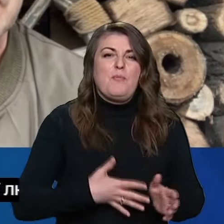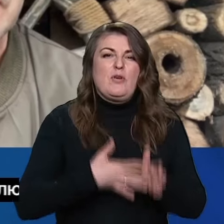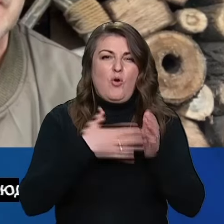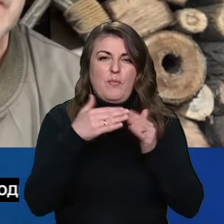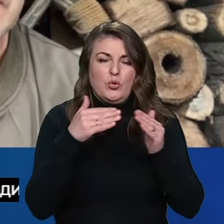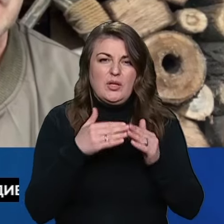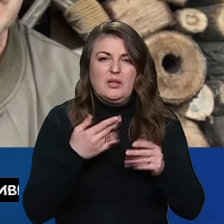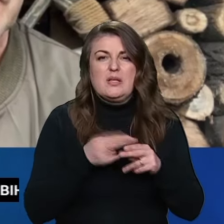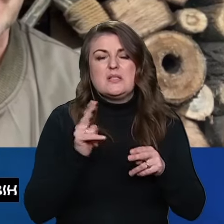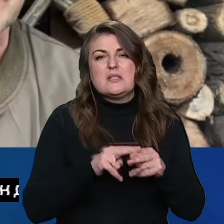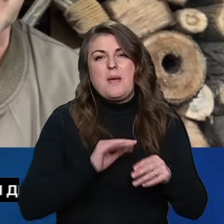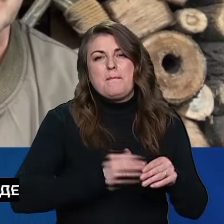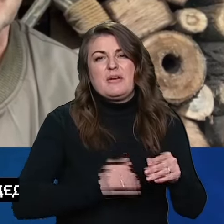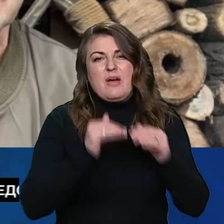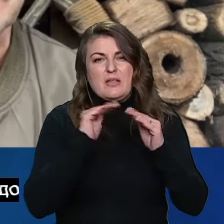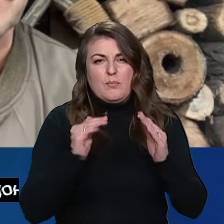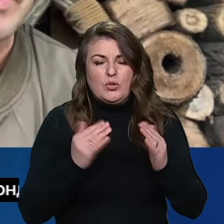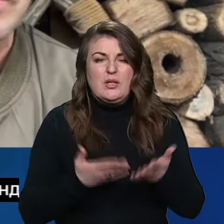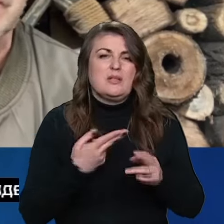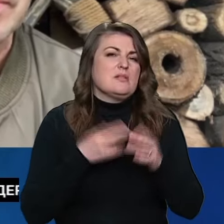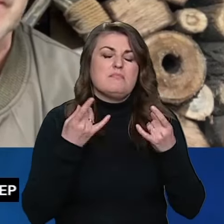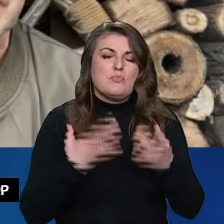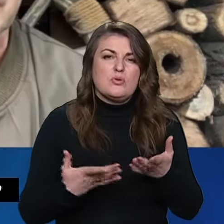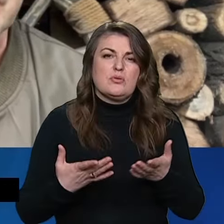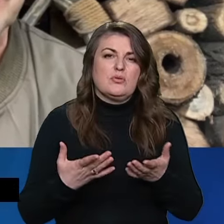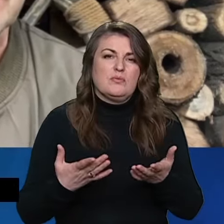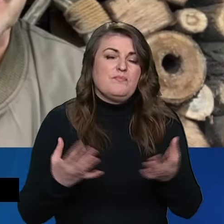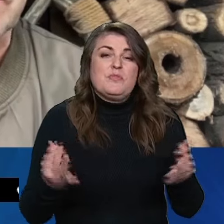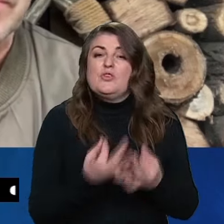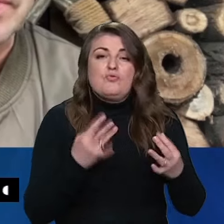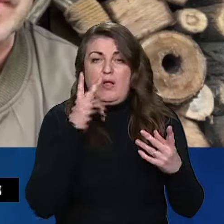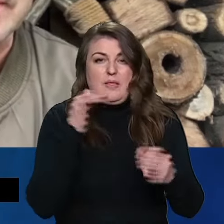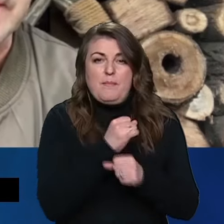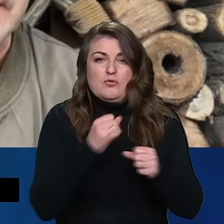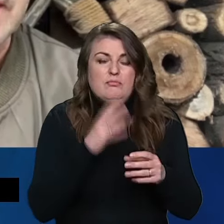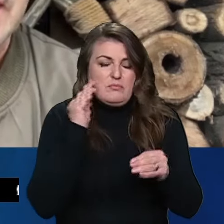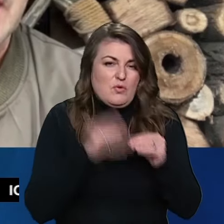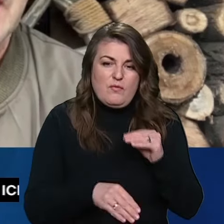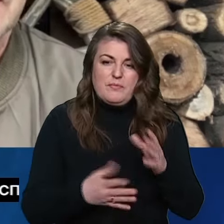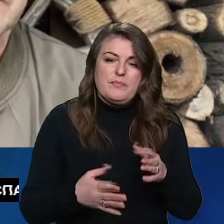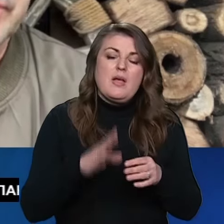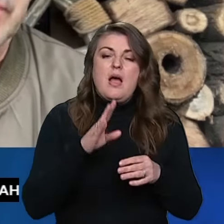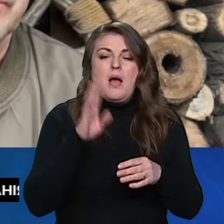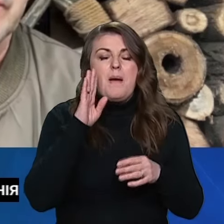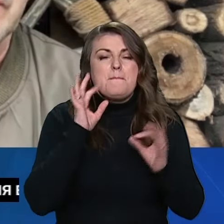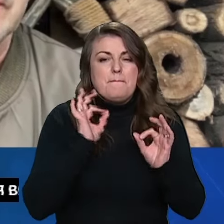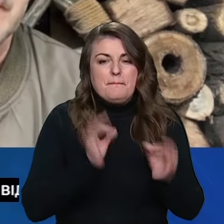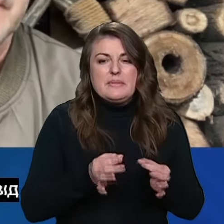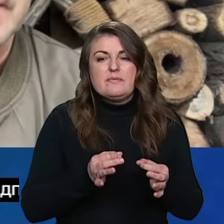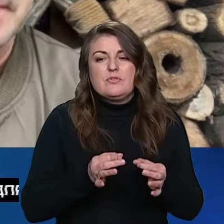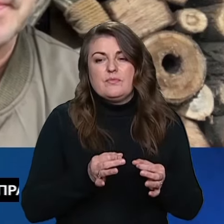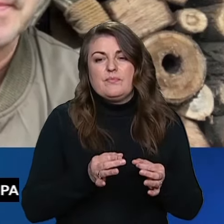це приватні будинки, це просто від цього неможливо було заховатися. Пане Юрію,